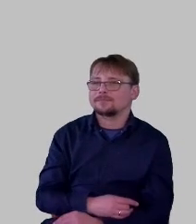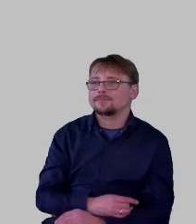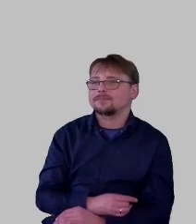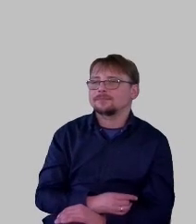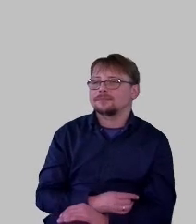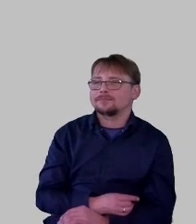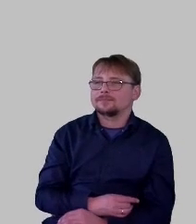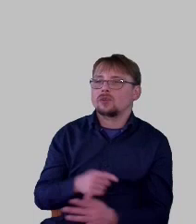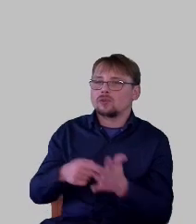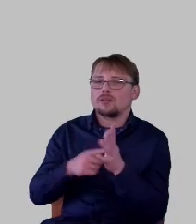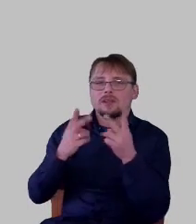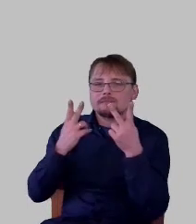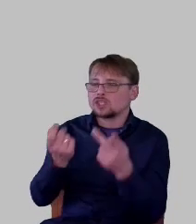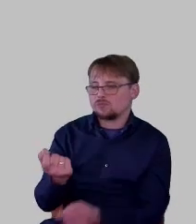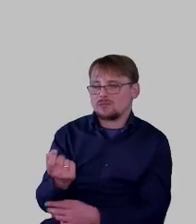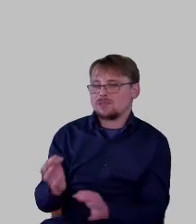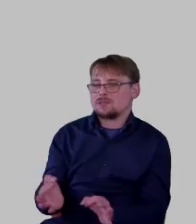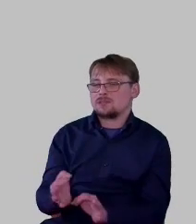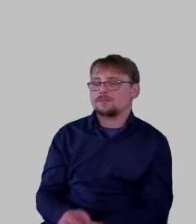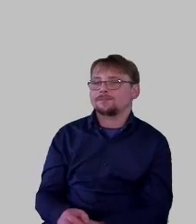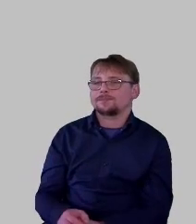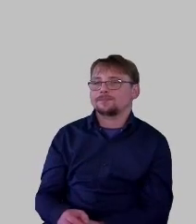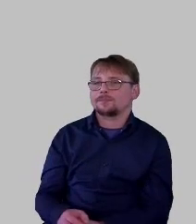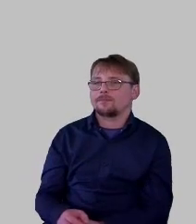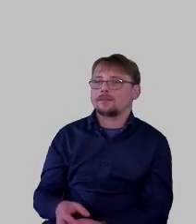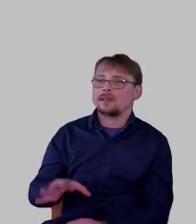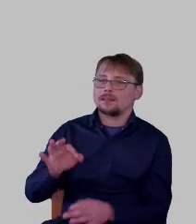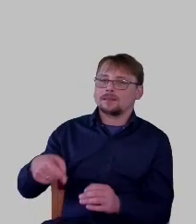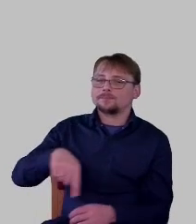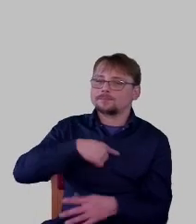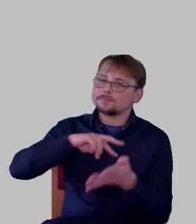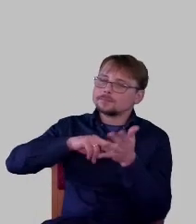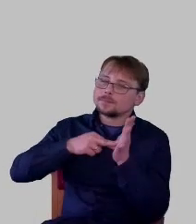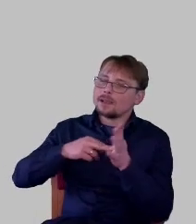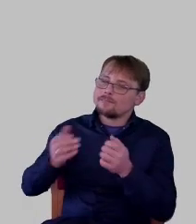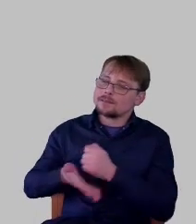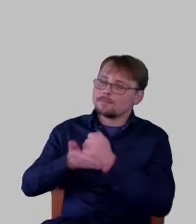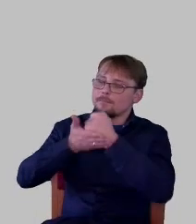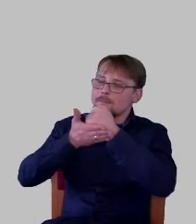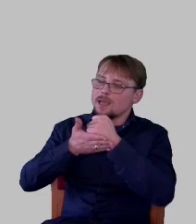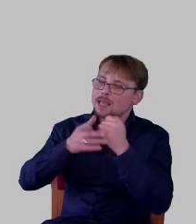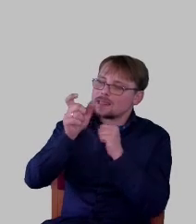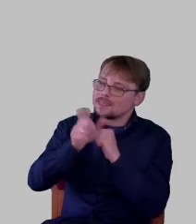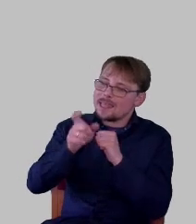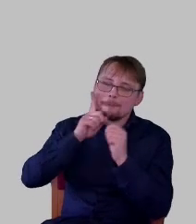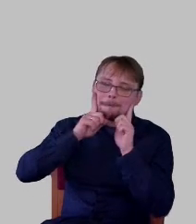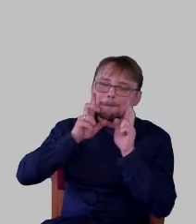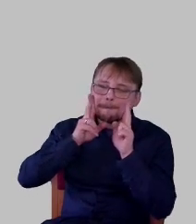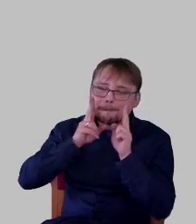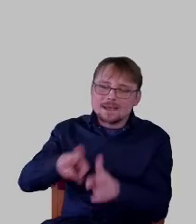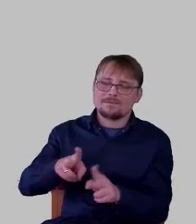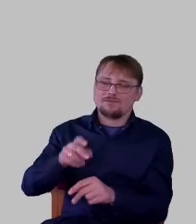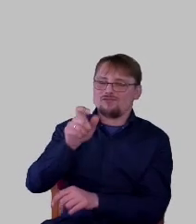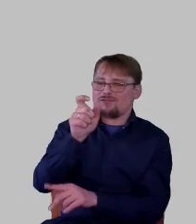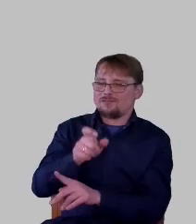I to jest właśnie kluczowy moment, to znaczy moment taki, kiedy planujemy to wsparcie indywidualnie, naprawdę indywidualnie dostosowane, wybrane